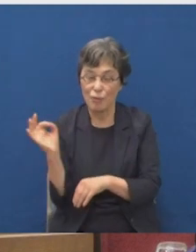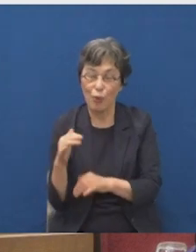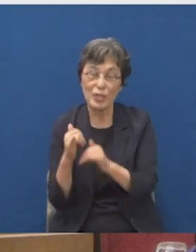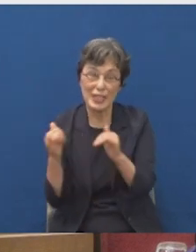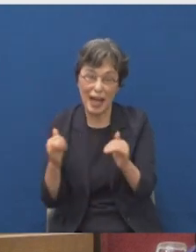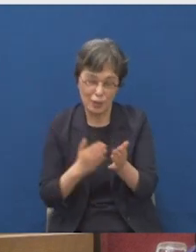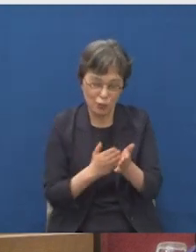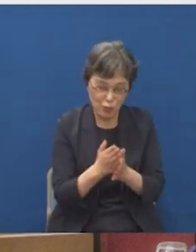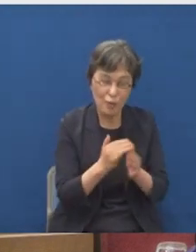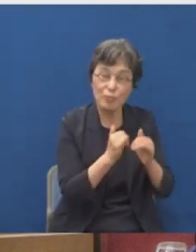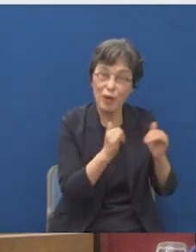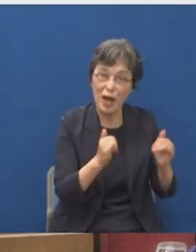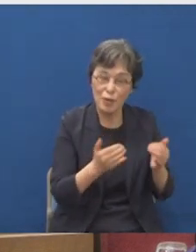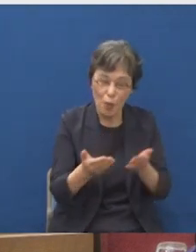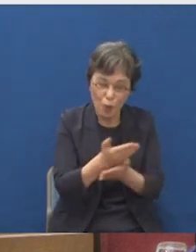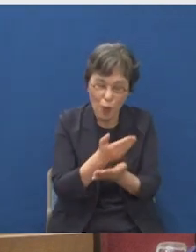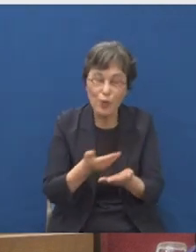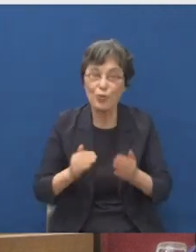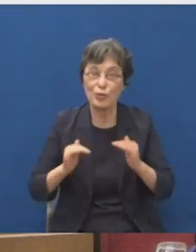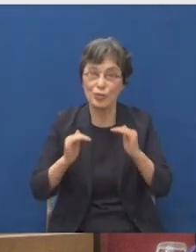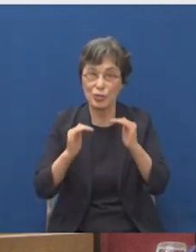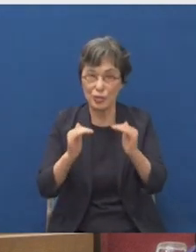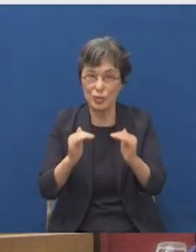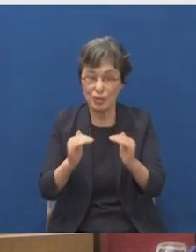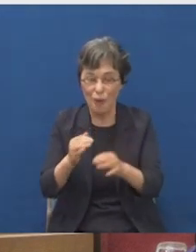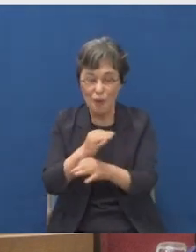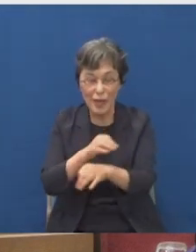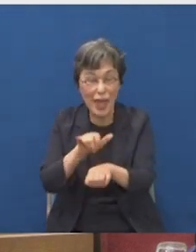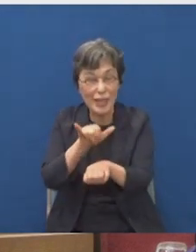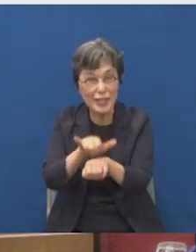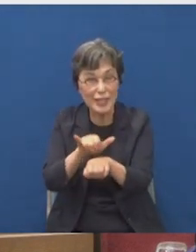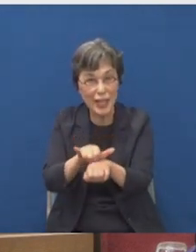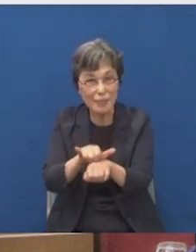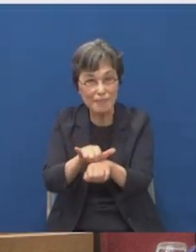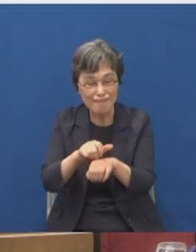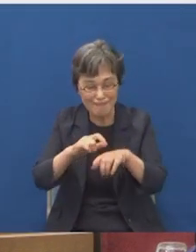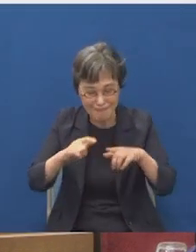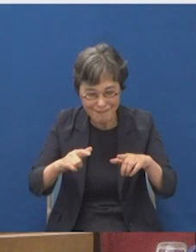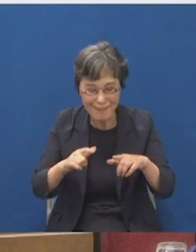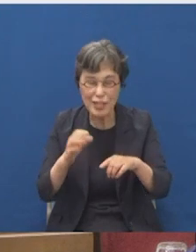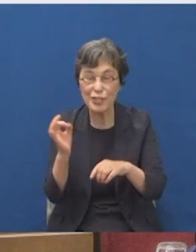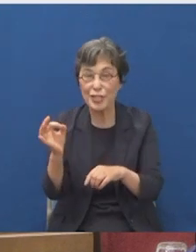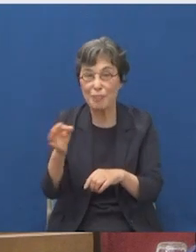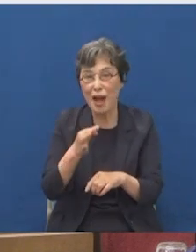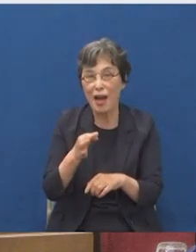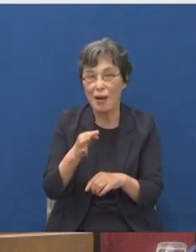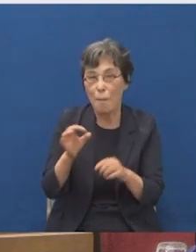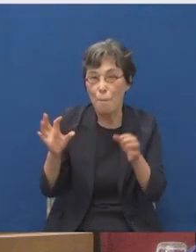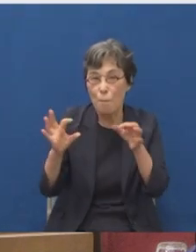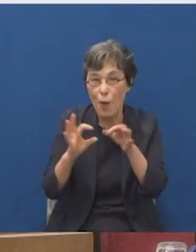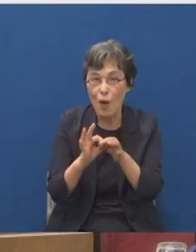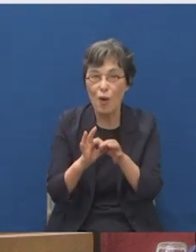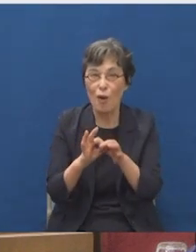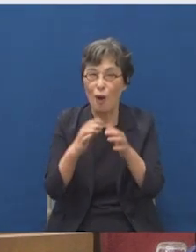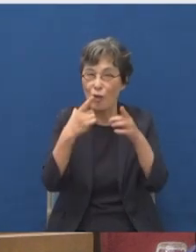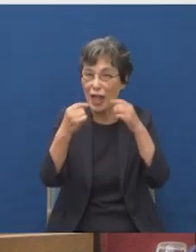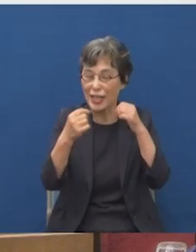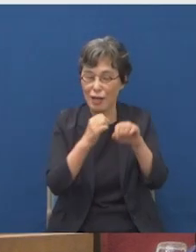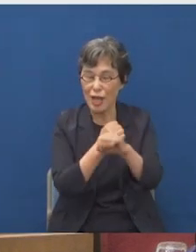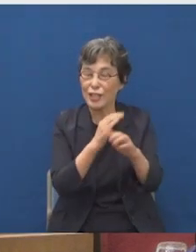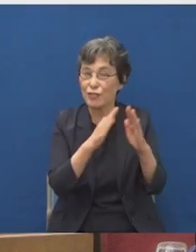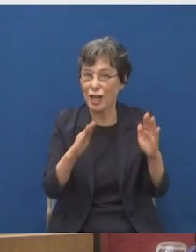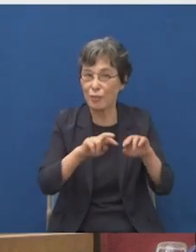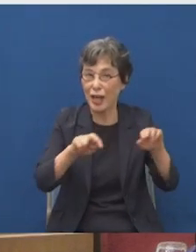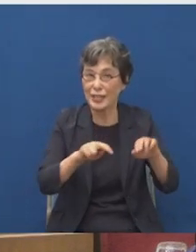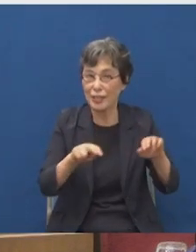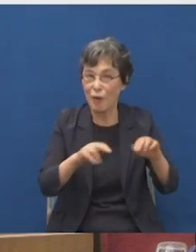ートアップ等との交流を推進し、経営人材の確保、大型資金調達につなげていくとともに、大学研究者の研究開発